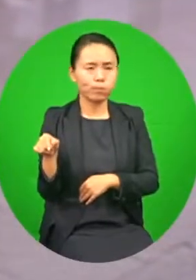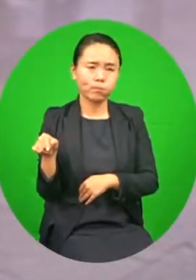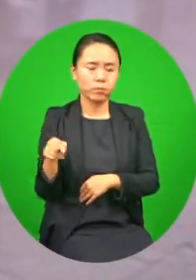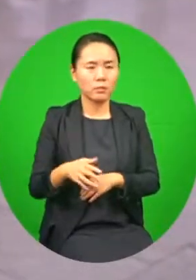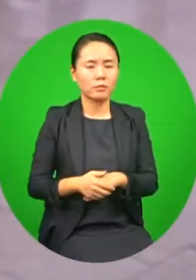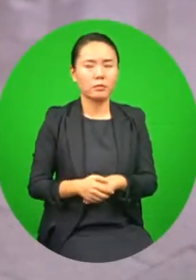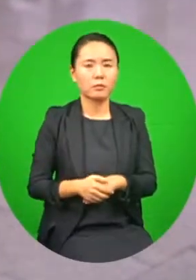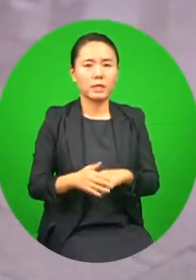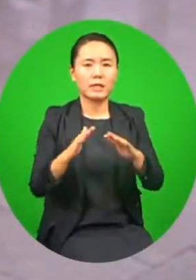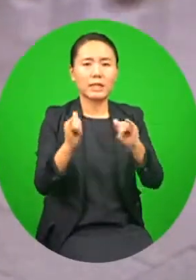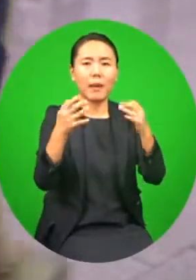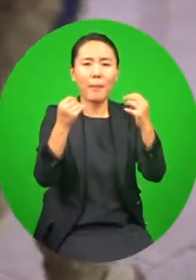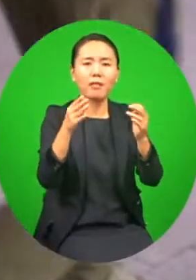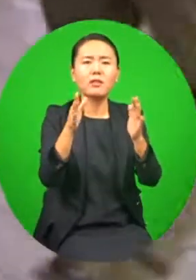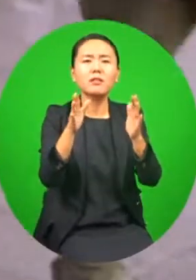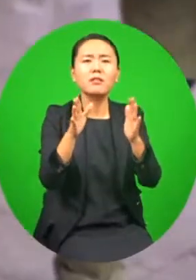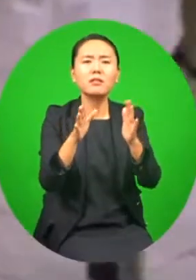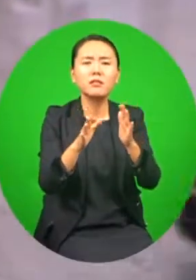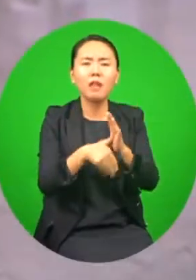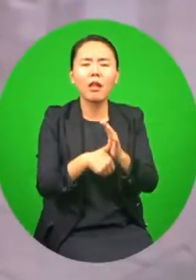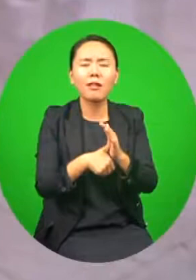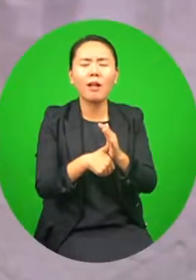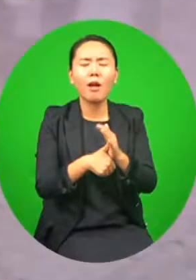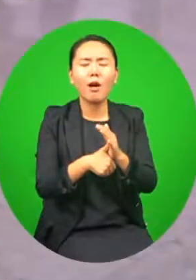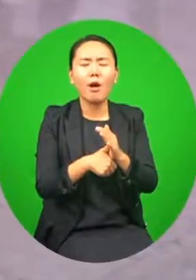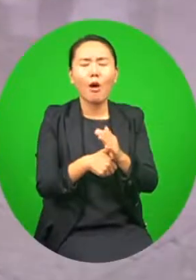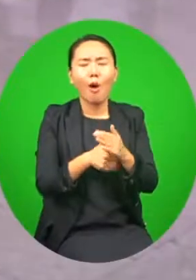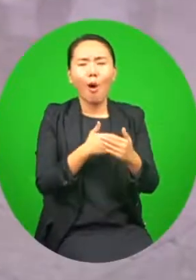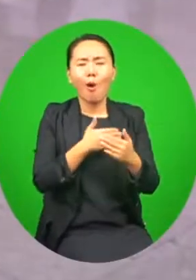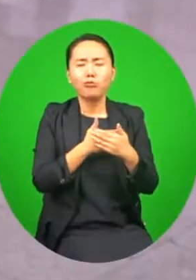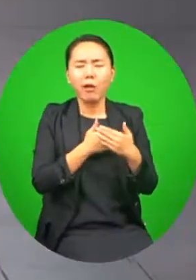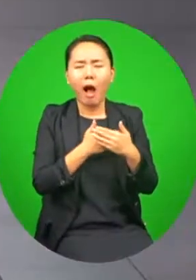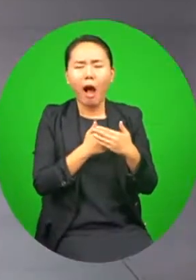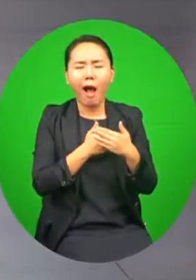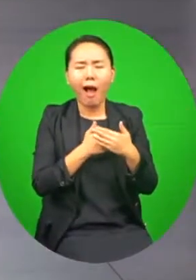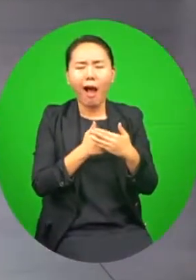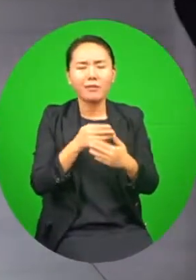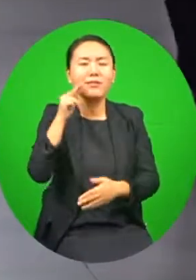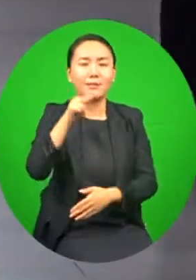많을 때는 가장 긴장하고 초긴장하고 타야 돼요.